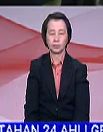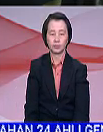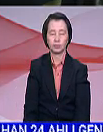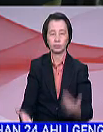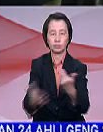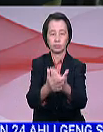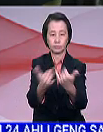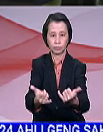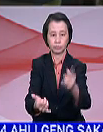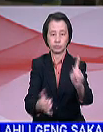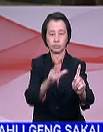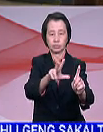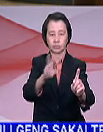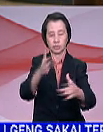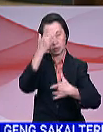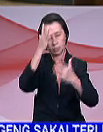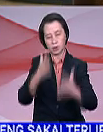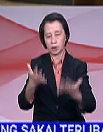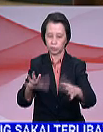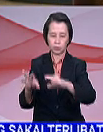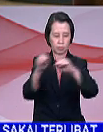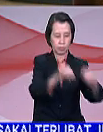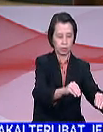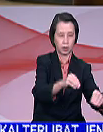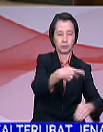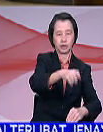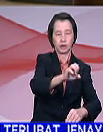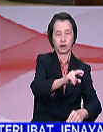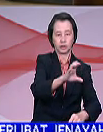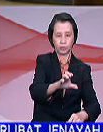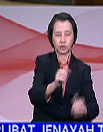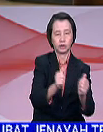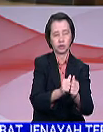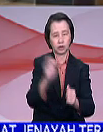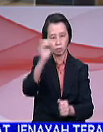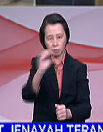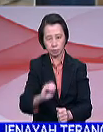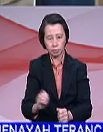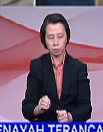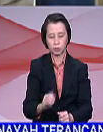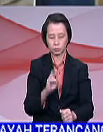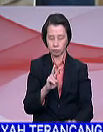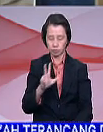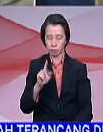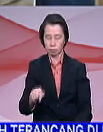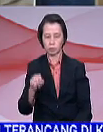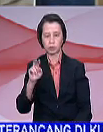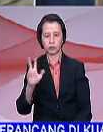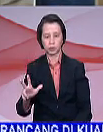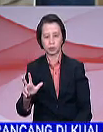Sehingga hari ini, 136 pesakit ditempatkan di PKRC Olive B dengan peratusan